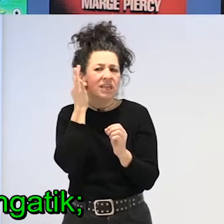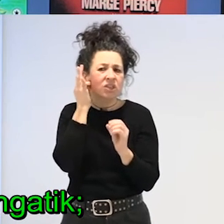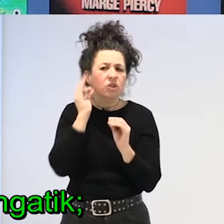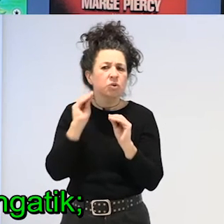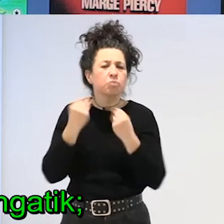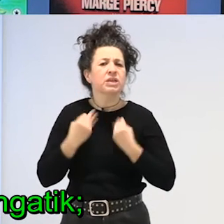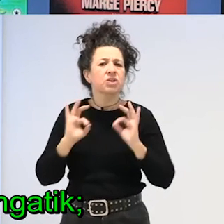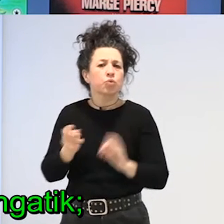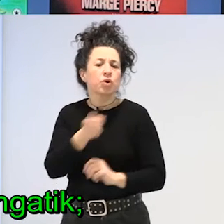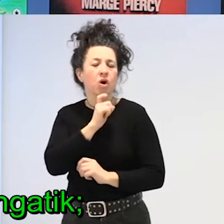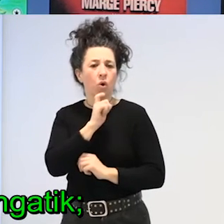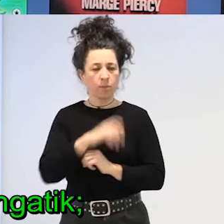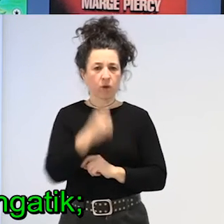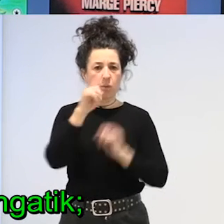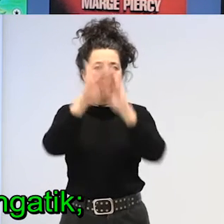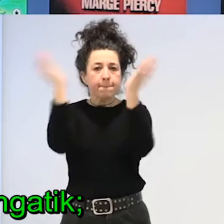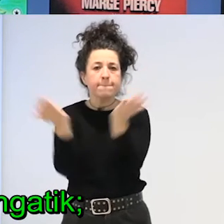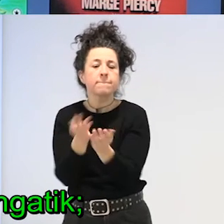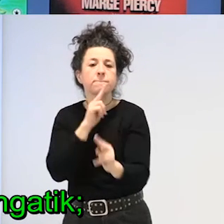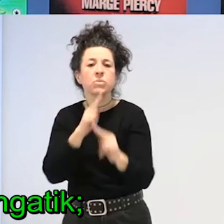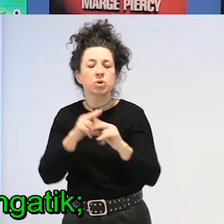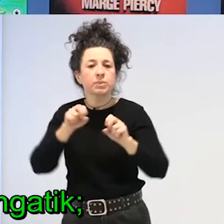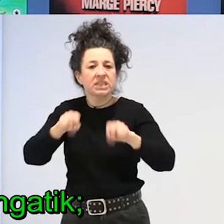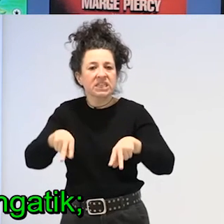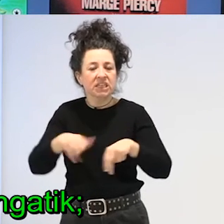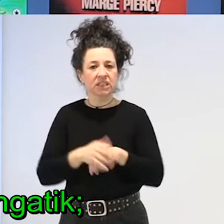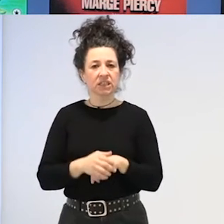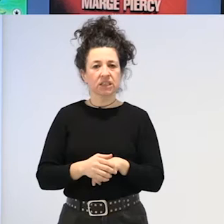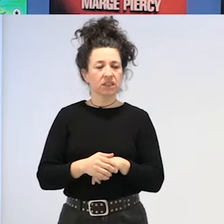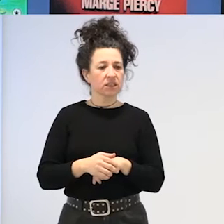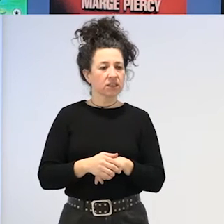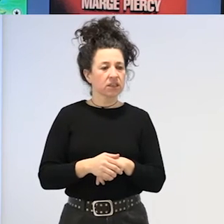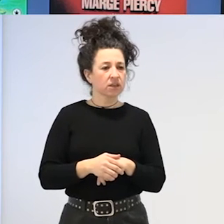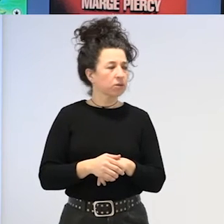Adibidez, planeta bat dago gizonik gabekoa, gaixotasun batengatik.